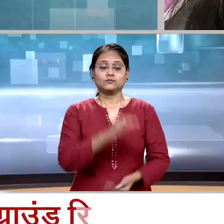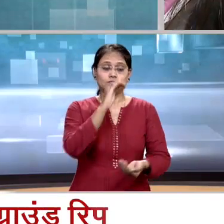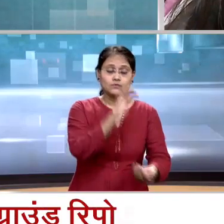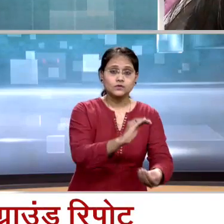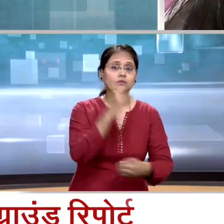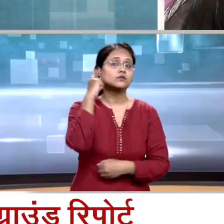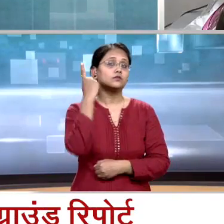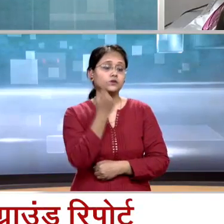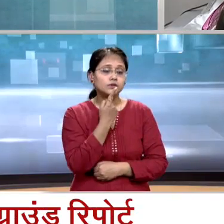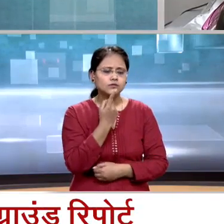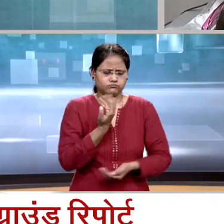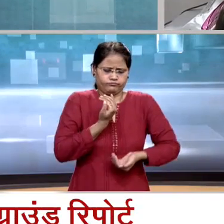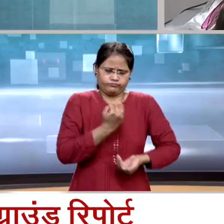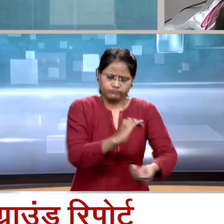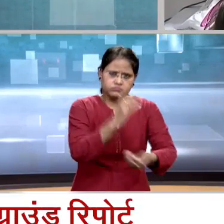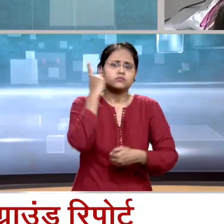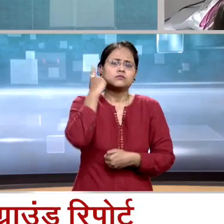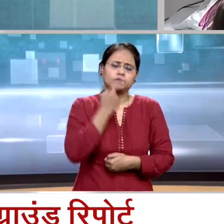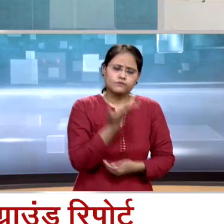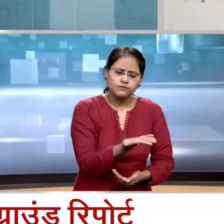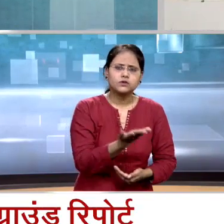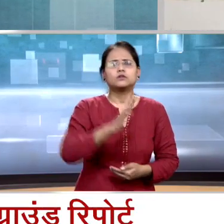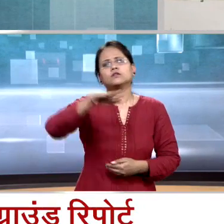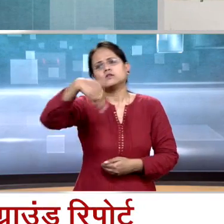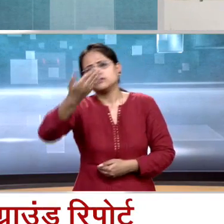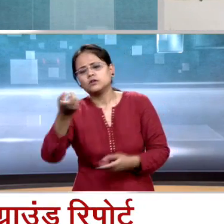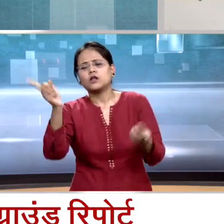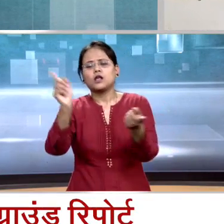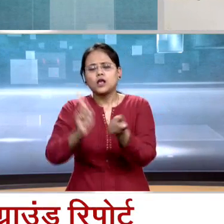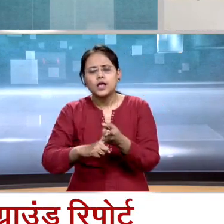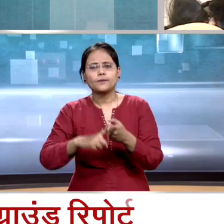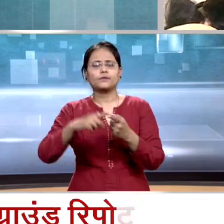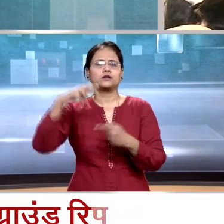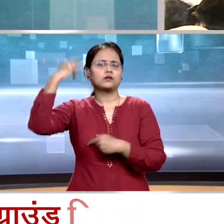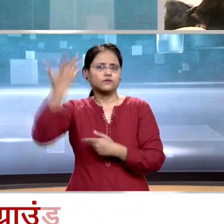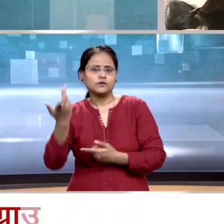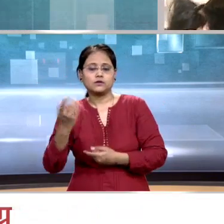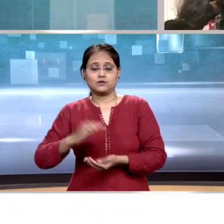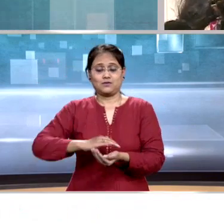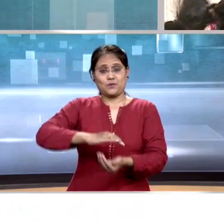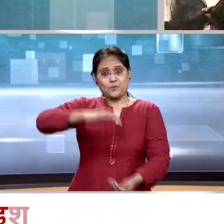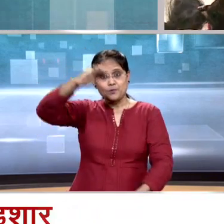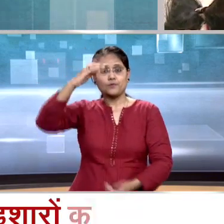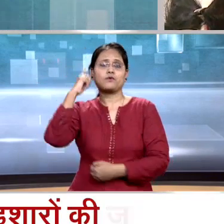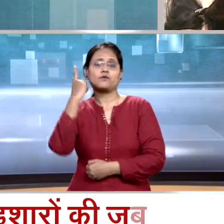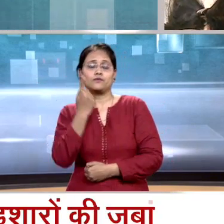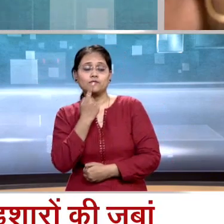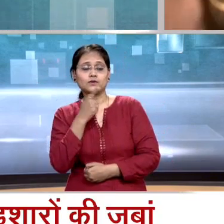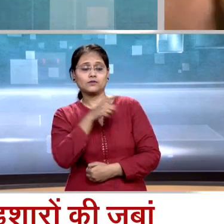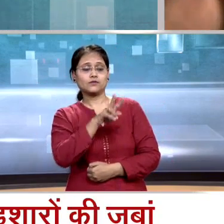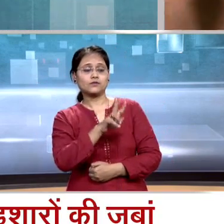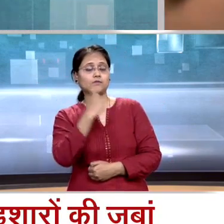बच्चा मूक बधिर या तो पैदा होते ही हो जाता है या फिर किसी दूसरी वजहों से। बचपन से बधिर विभा